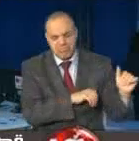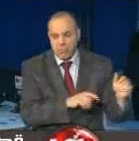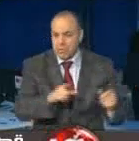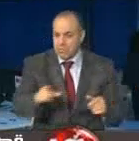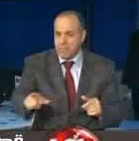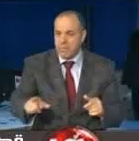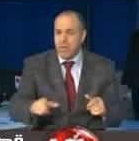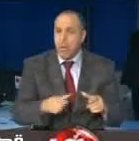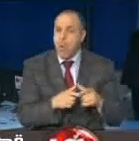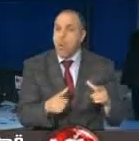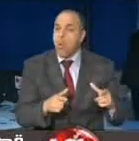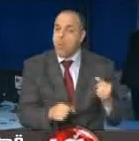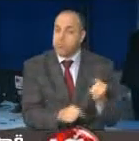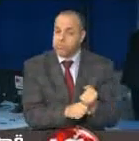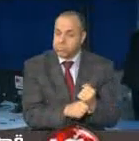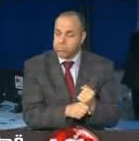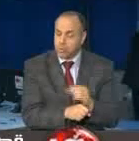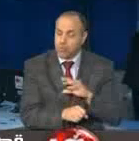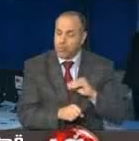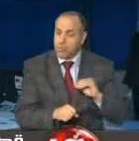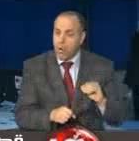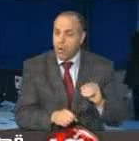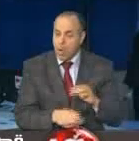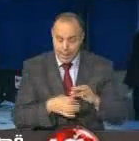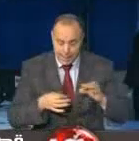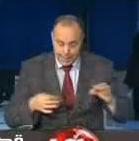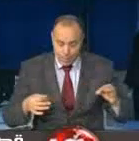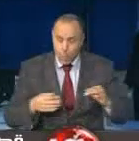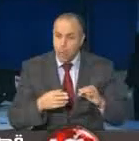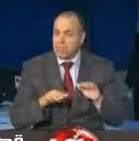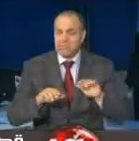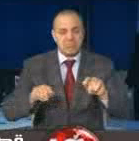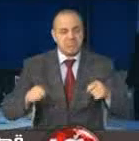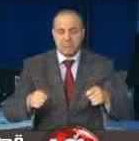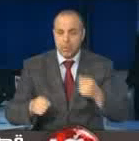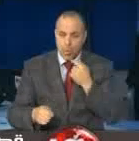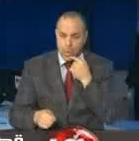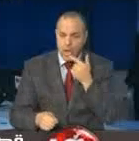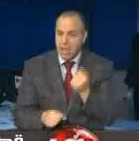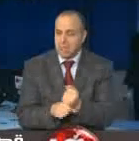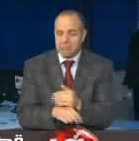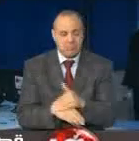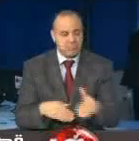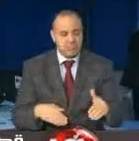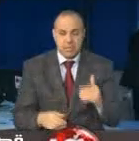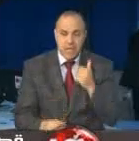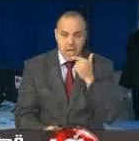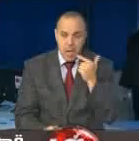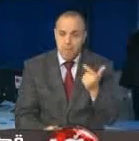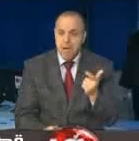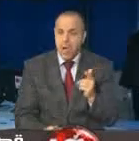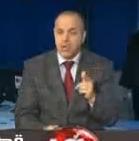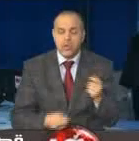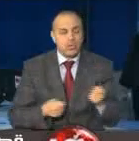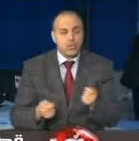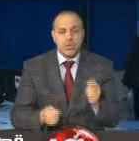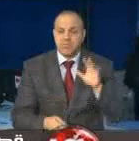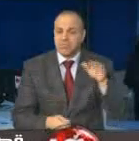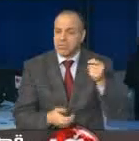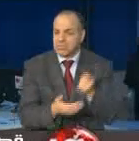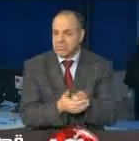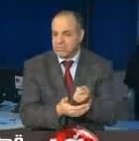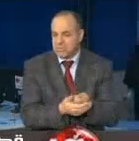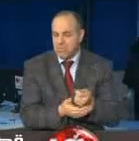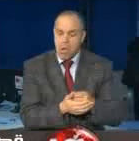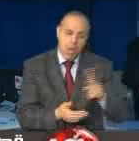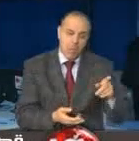كانت مغازلها تمول سوق الجملة بالخيط ومشتقاته، توقفت عن العمل بعد توجه التجار إلى التزود